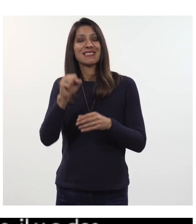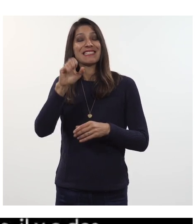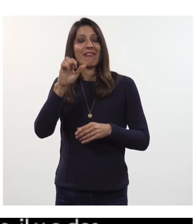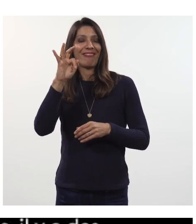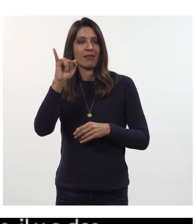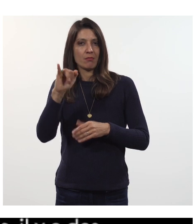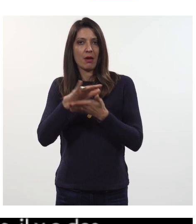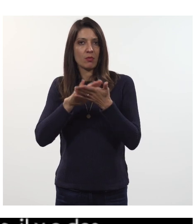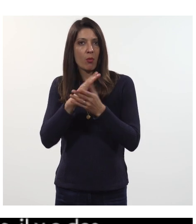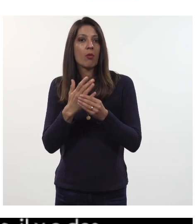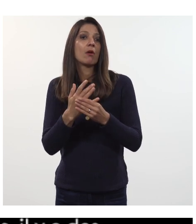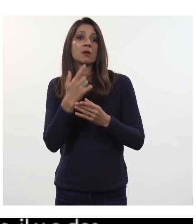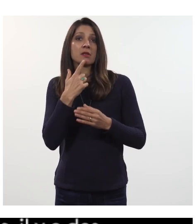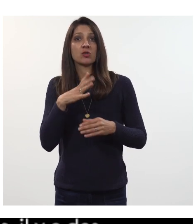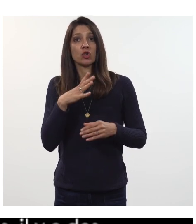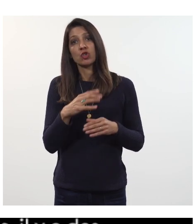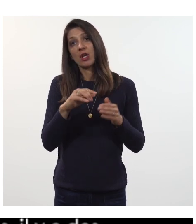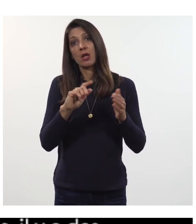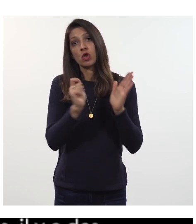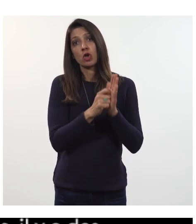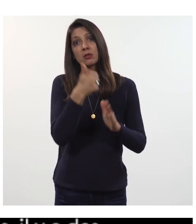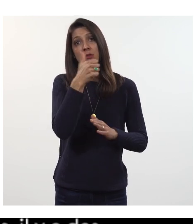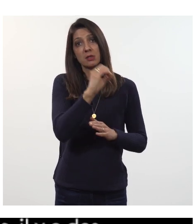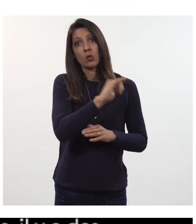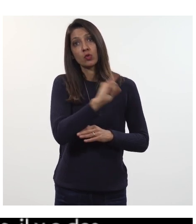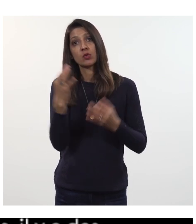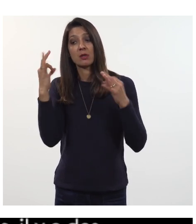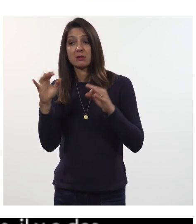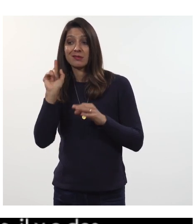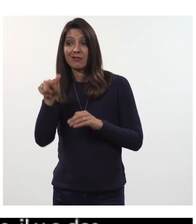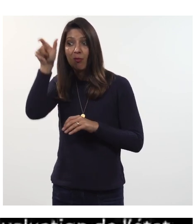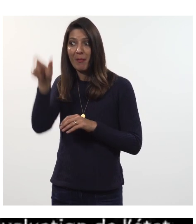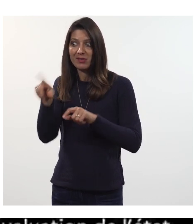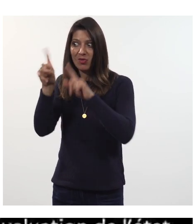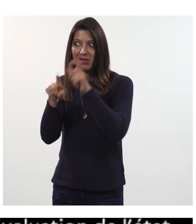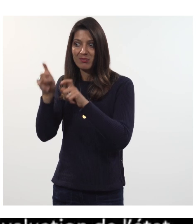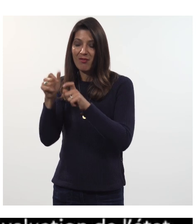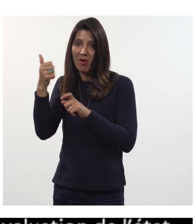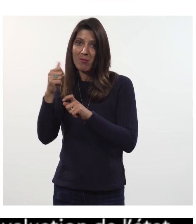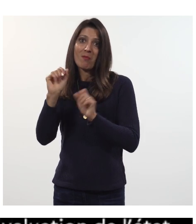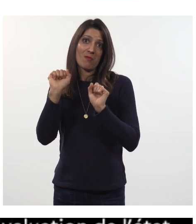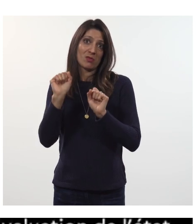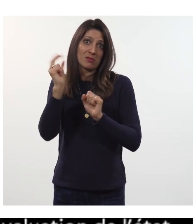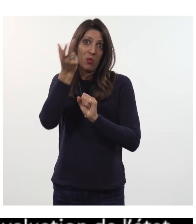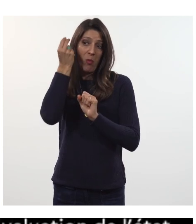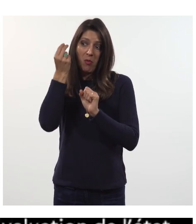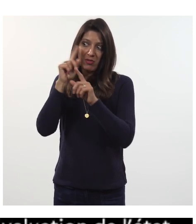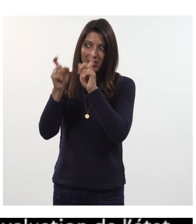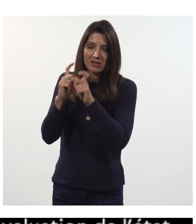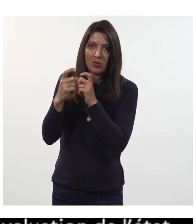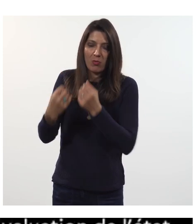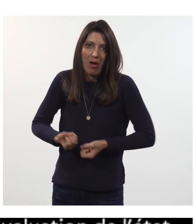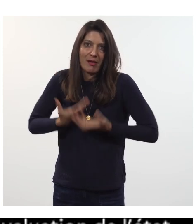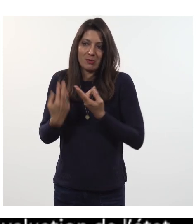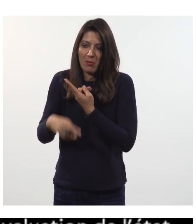Voilà, c'est une EVA entre 0 et 10. Alors, il faut que la personne, bien sûr, puisse comprendre, puisse s'exprimer par rapport à ça. Donc, quand la personne, on a